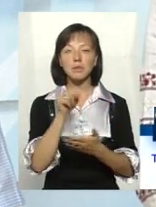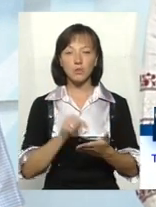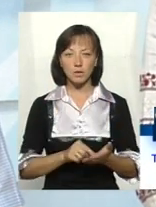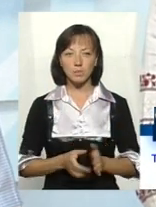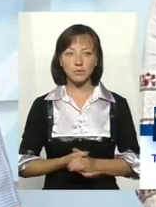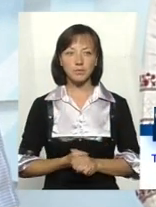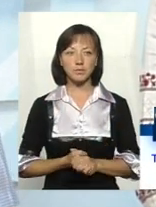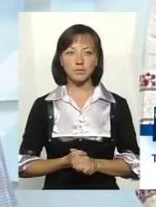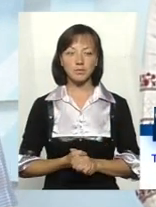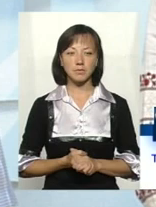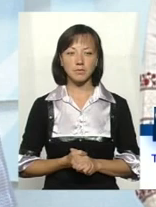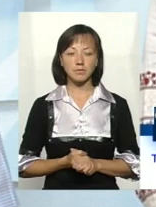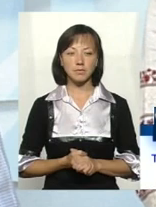запитання.